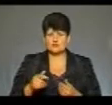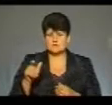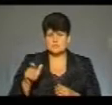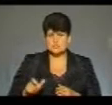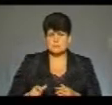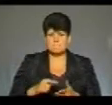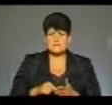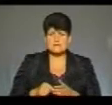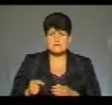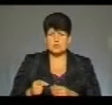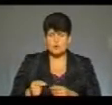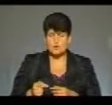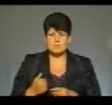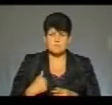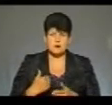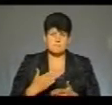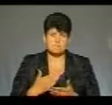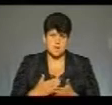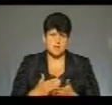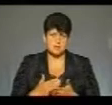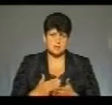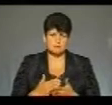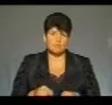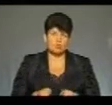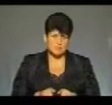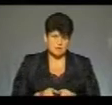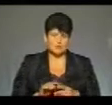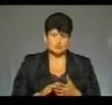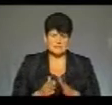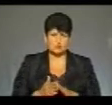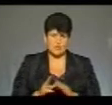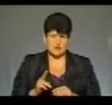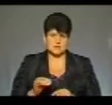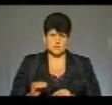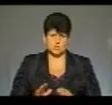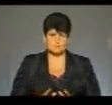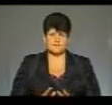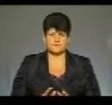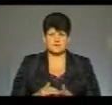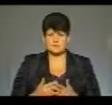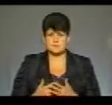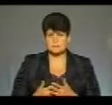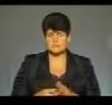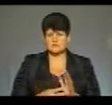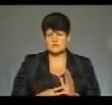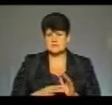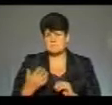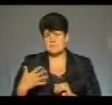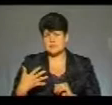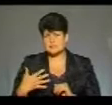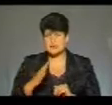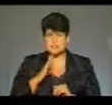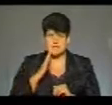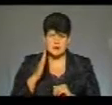мешканець міста Тернополя. І ми мали подібну ситуацію. Близько 7:50